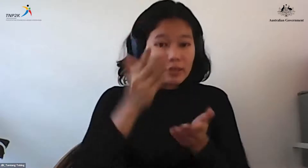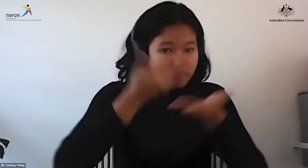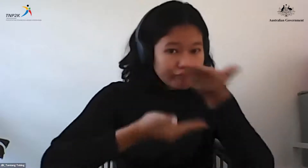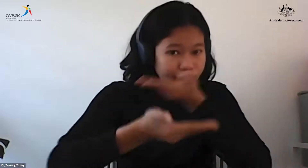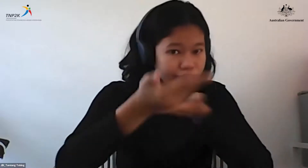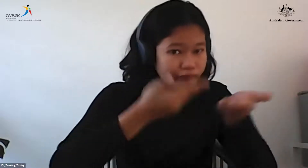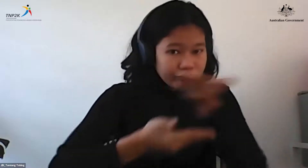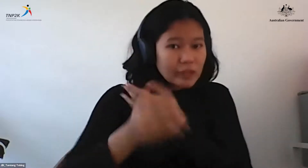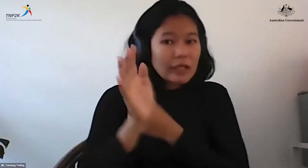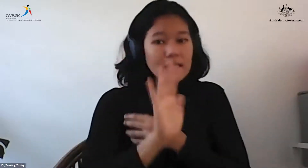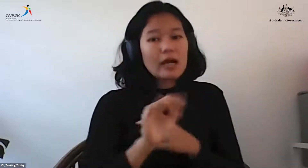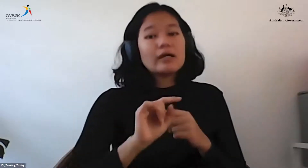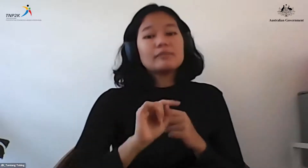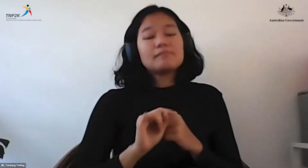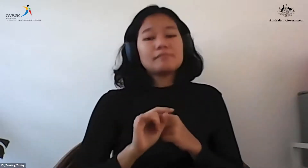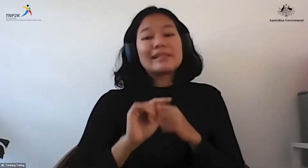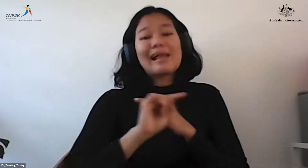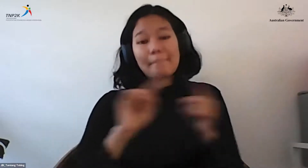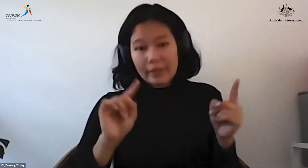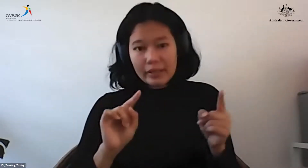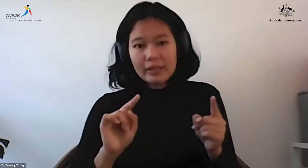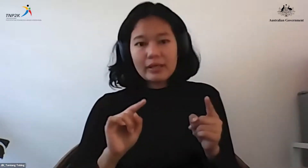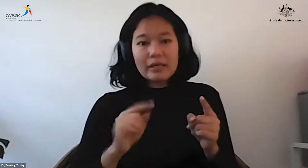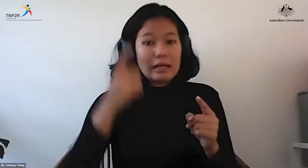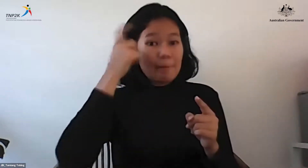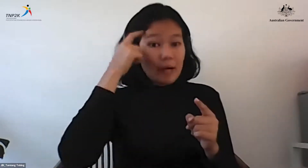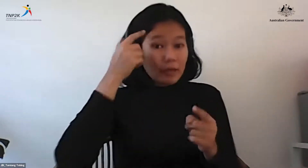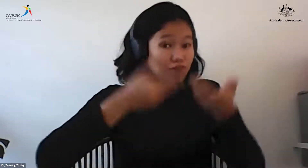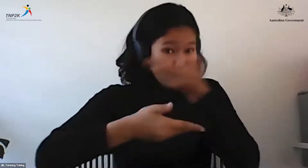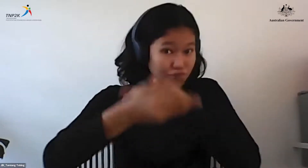create di TNP2K. Tetapi dari pengetahuan tersebut,